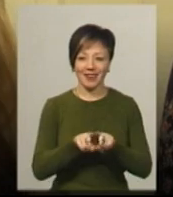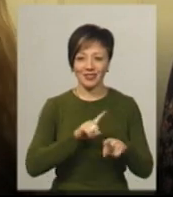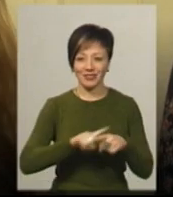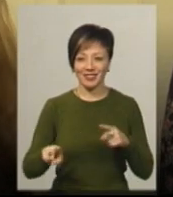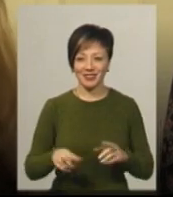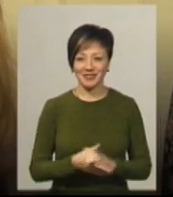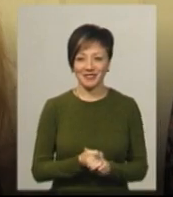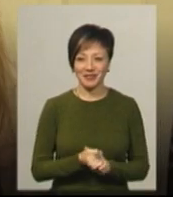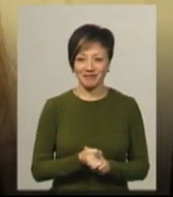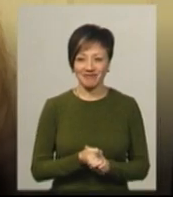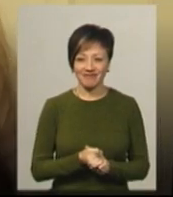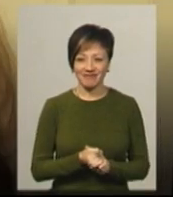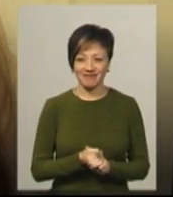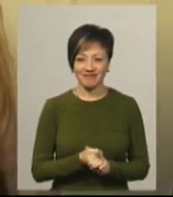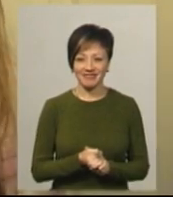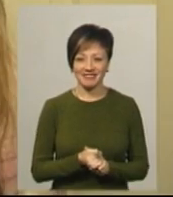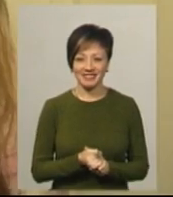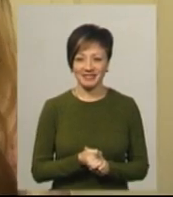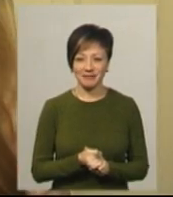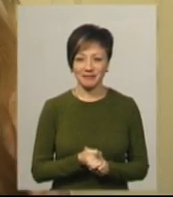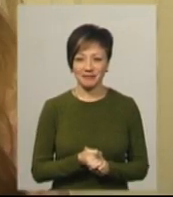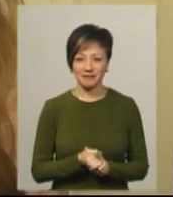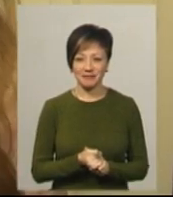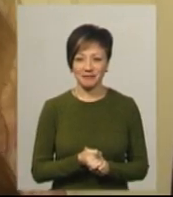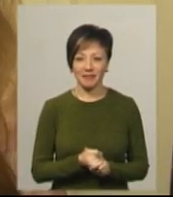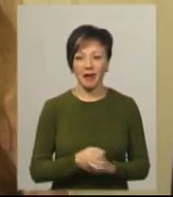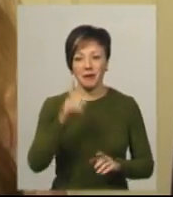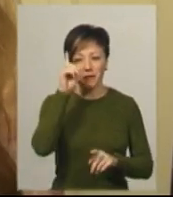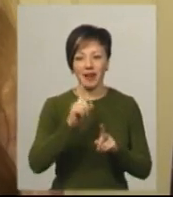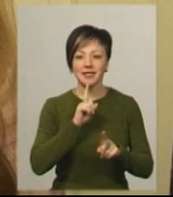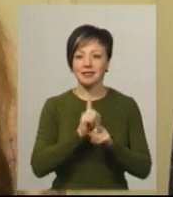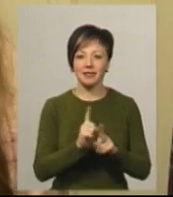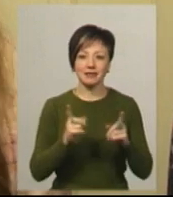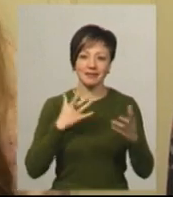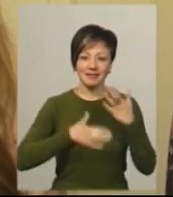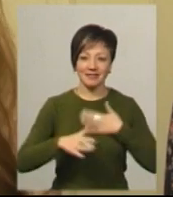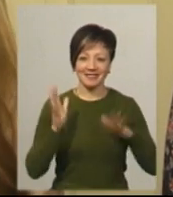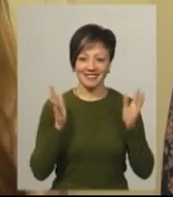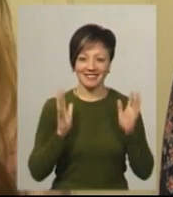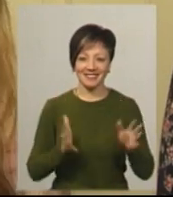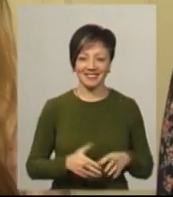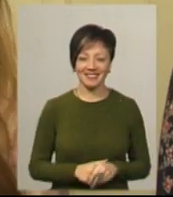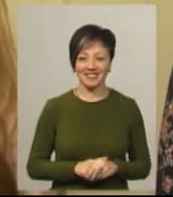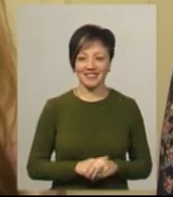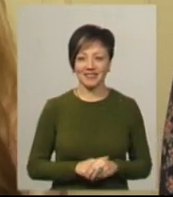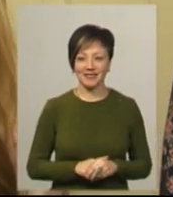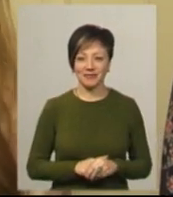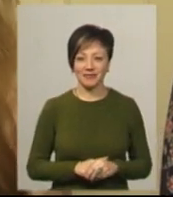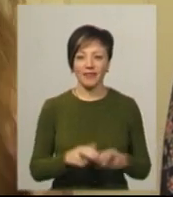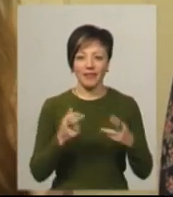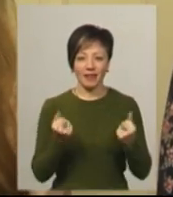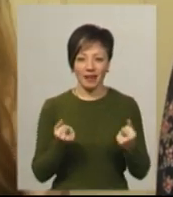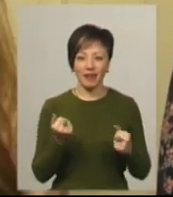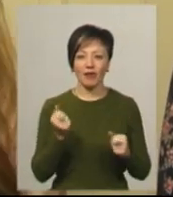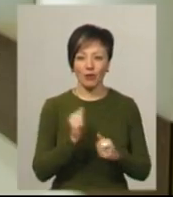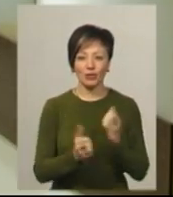швидко. Як братик сестричку сприйняли? Не можуть намилуватися. Вони вже були?